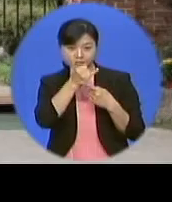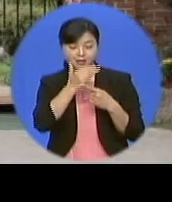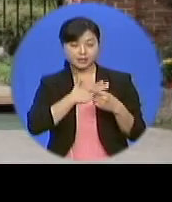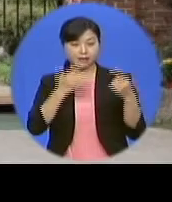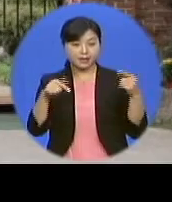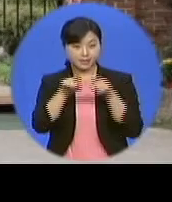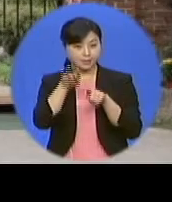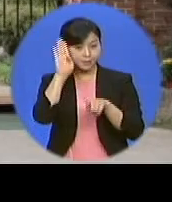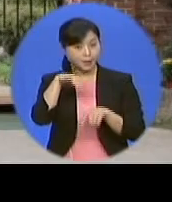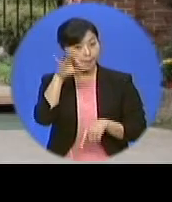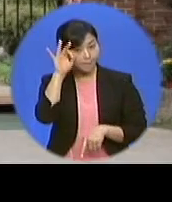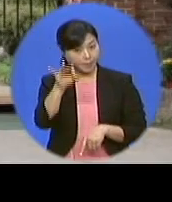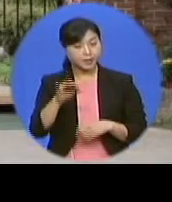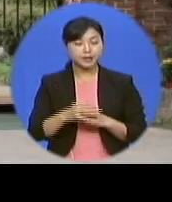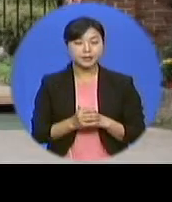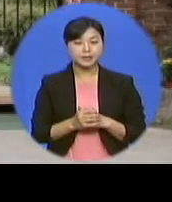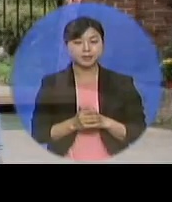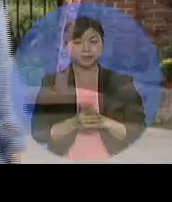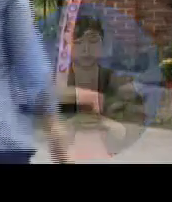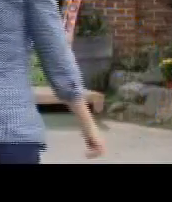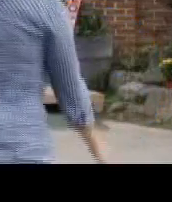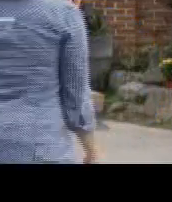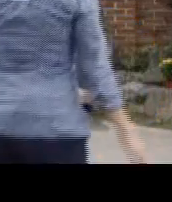함께 떠나보시죠.